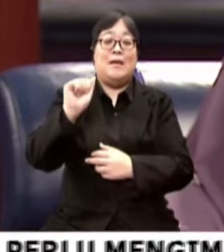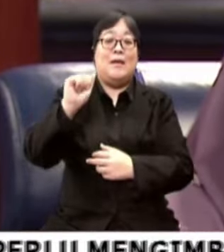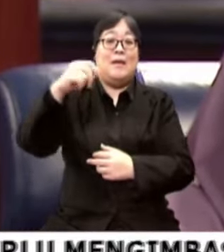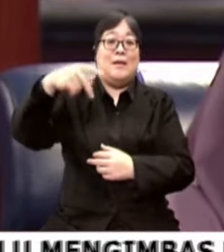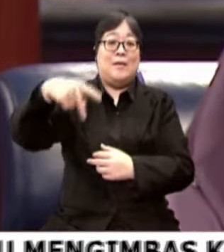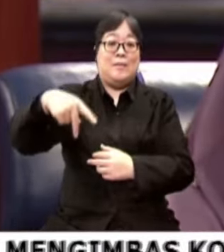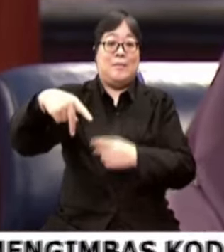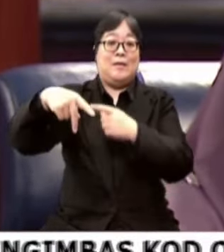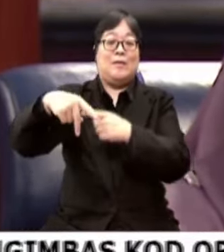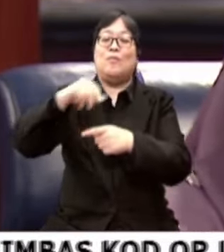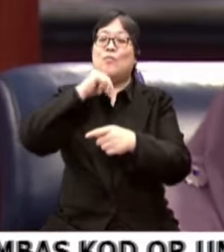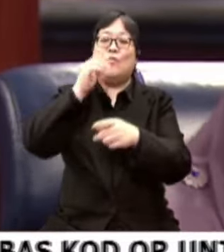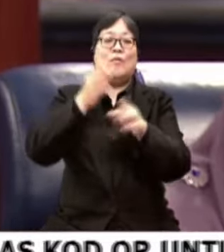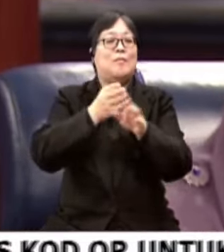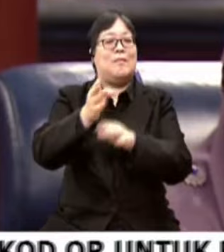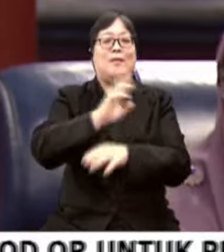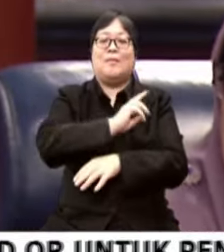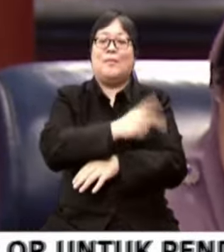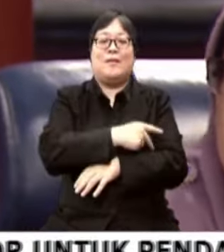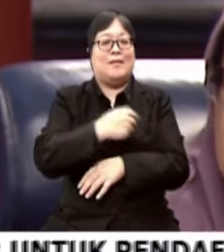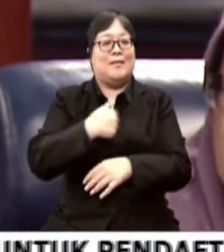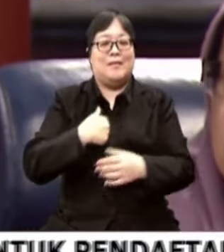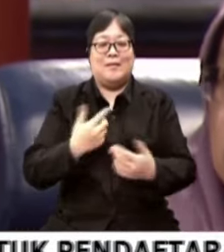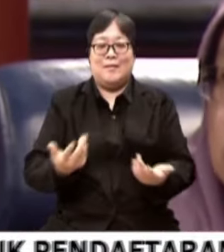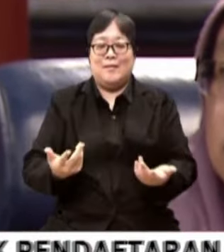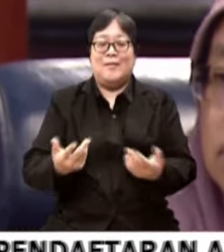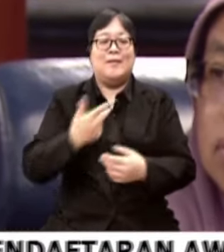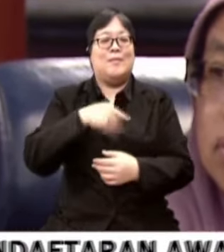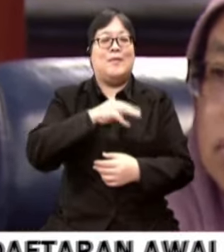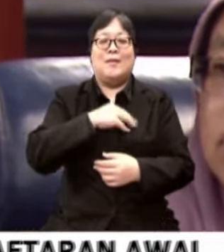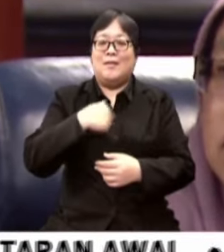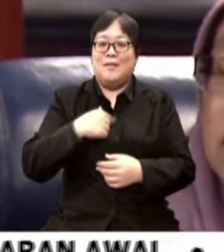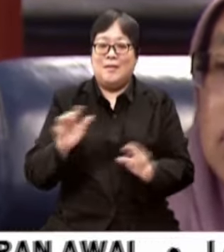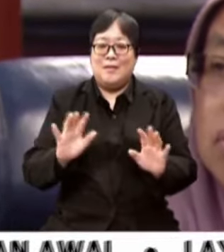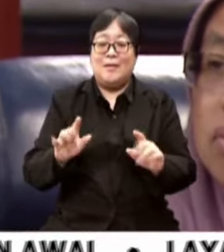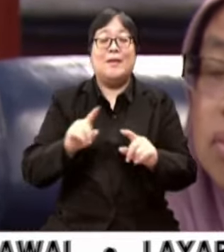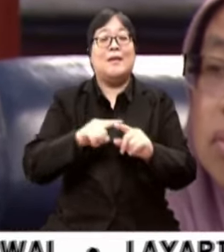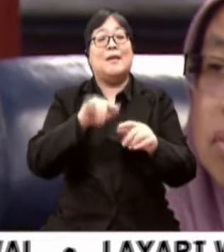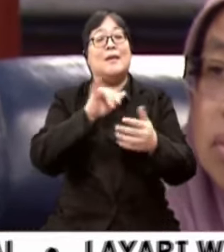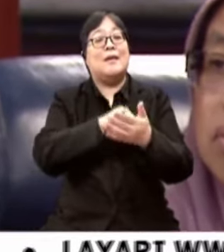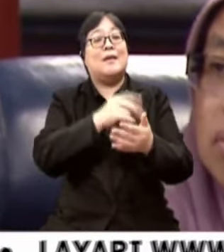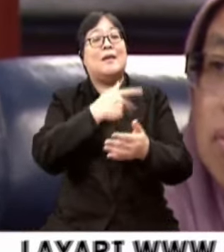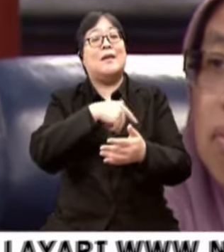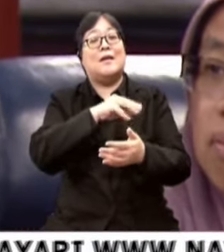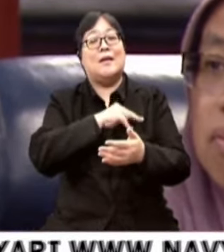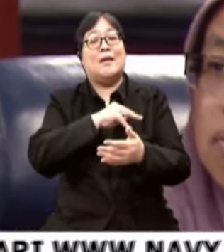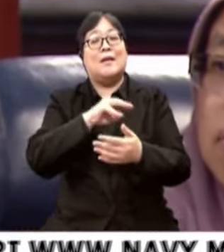bukan di bawah Kementerian perdagangan dalam negeri di bawah Kementerian